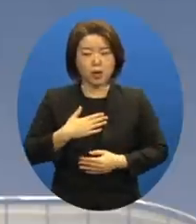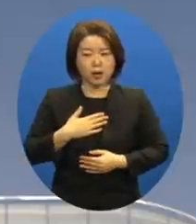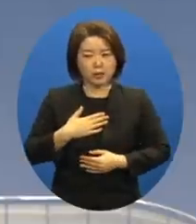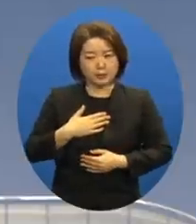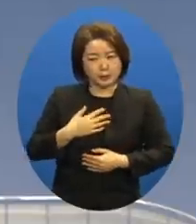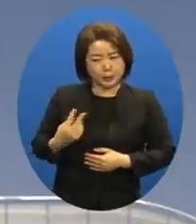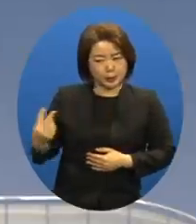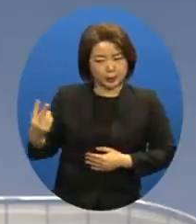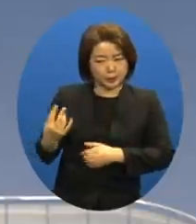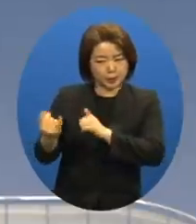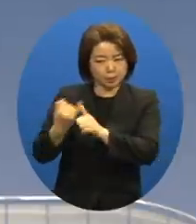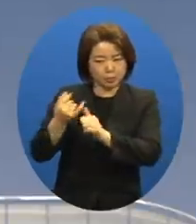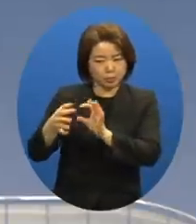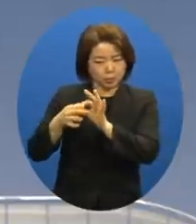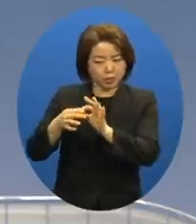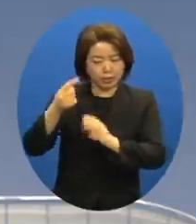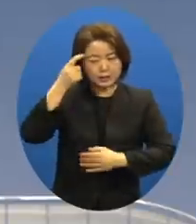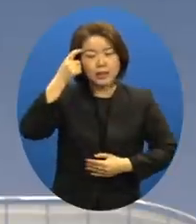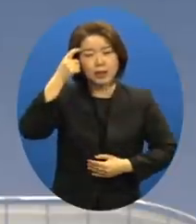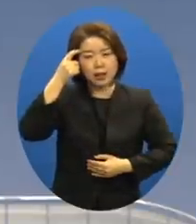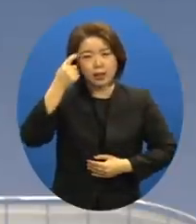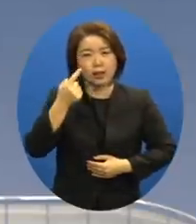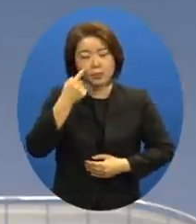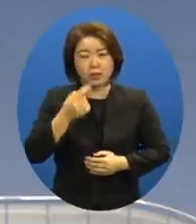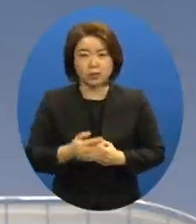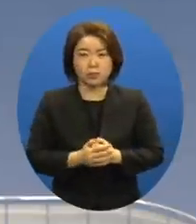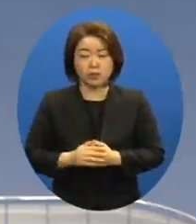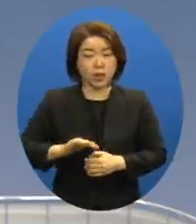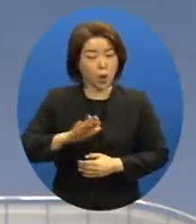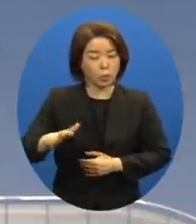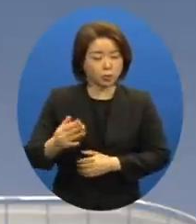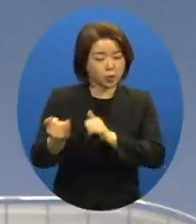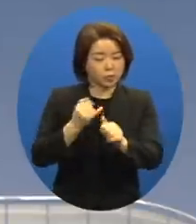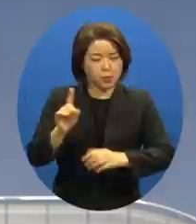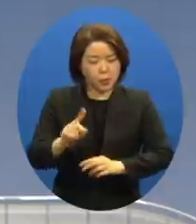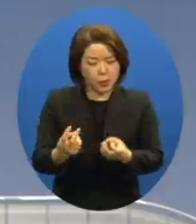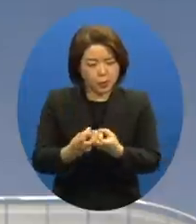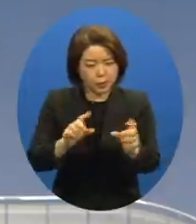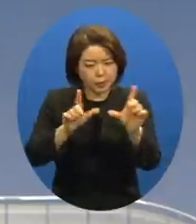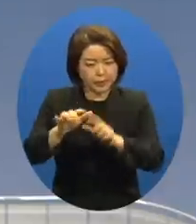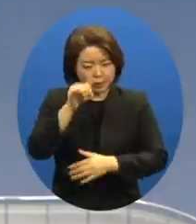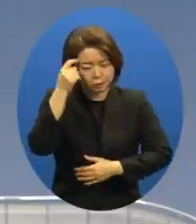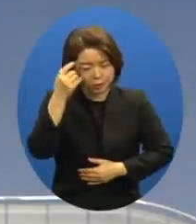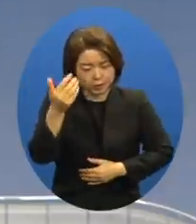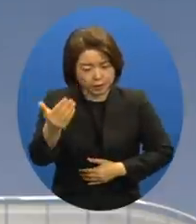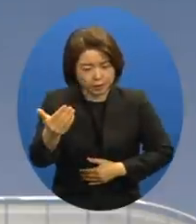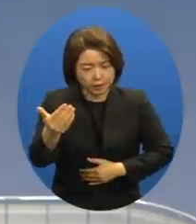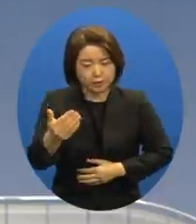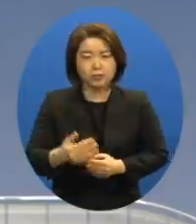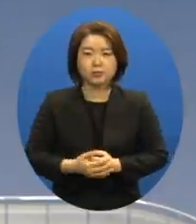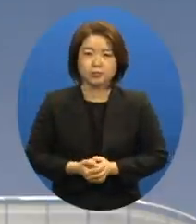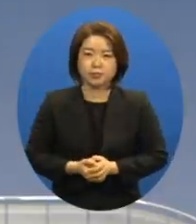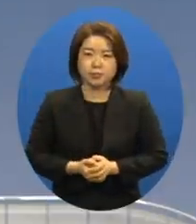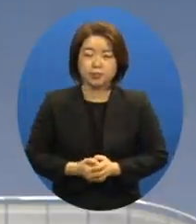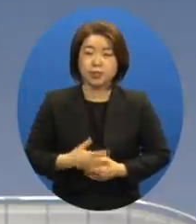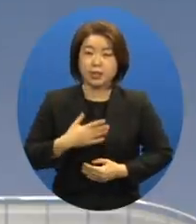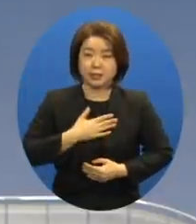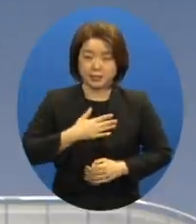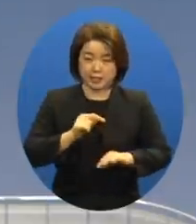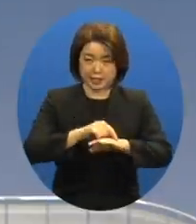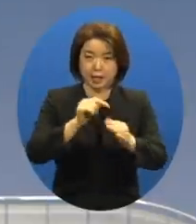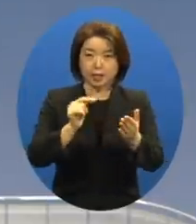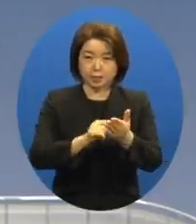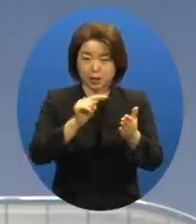관계를 생각해보았습니다 우리 부부는 어떻게 살고 있는가 제가 마음에